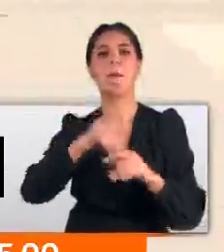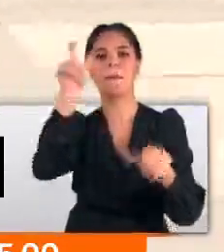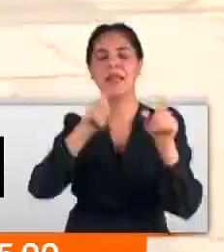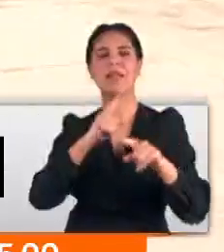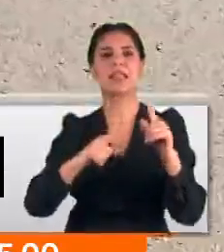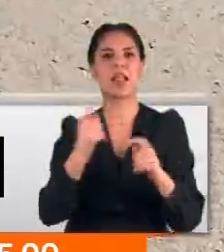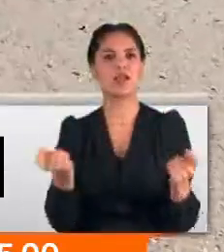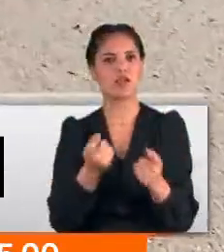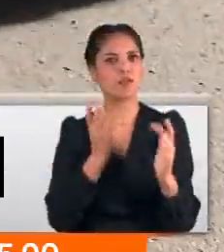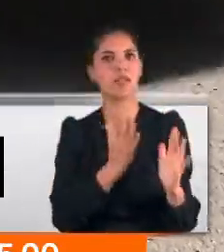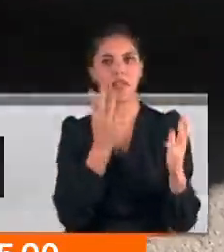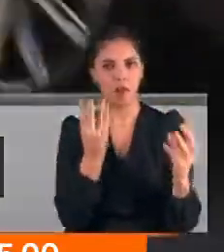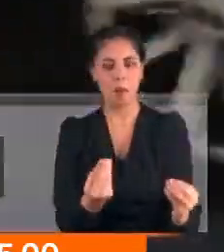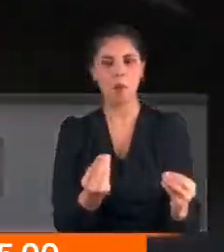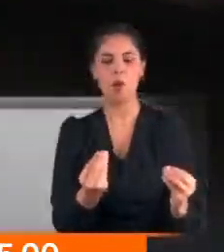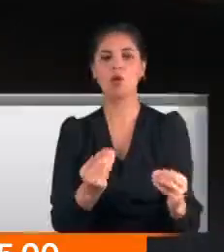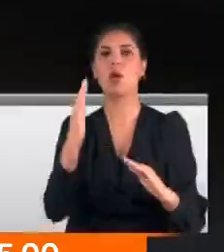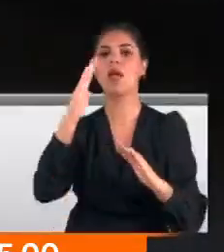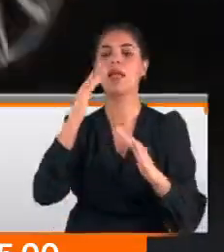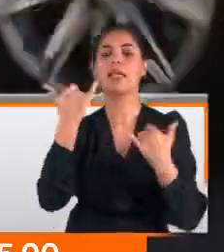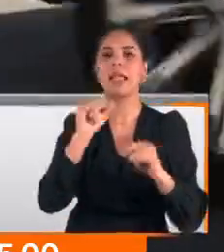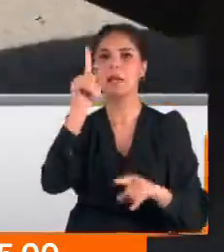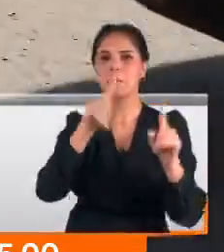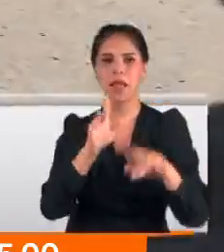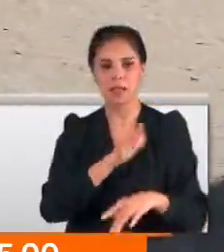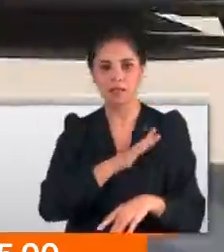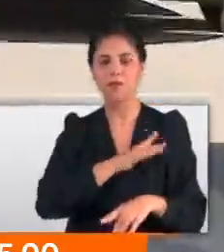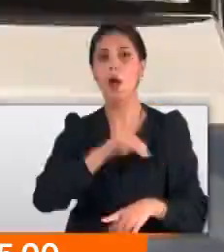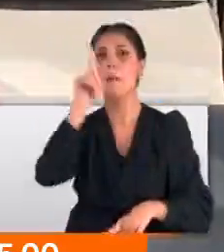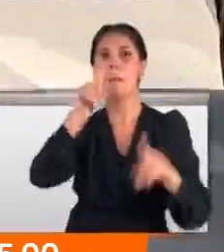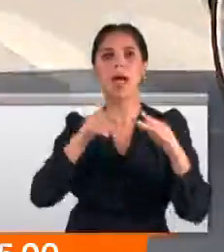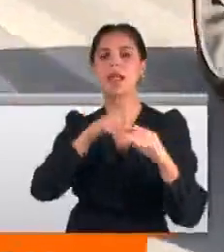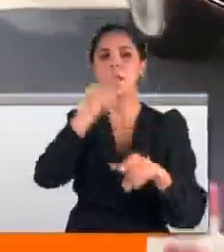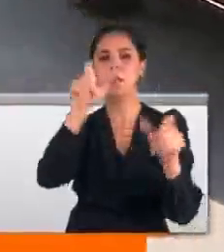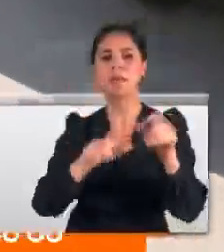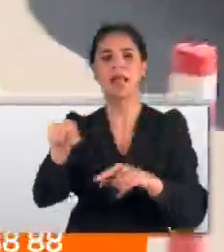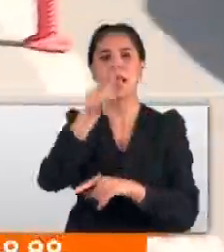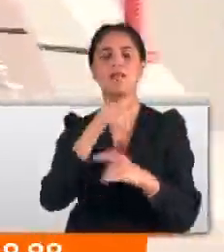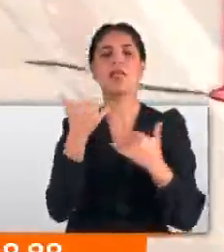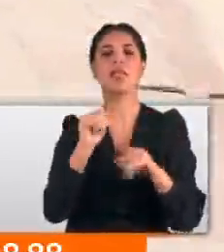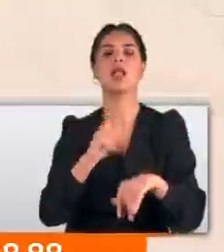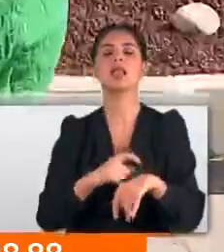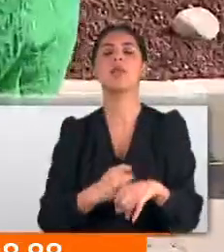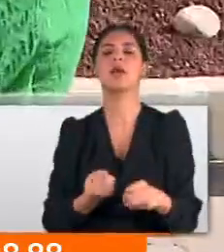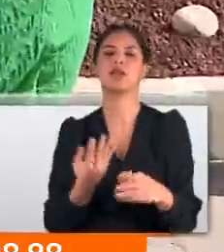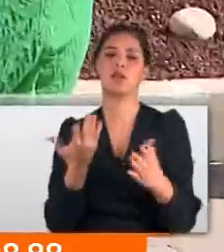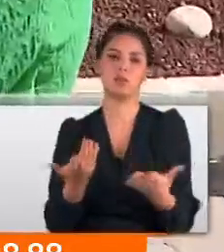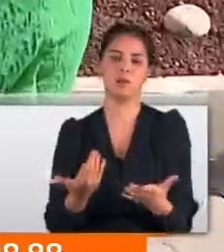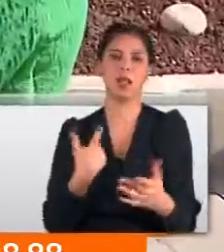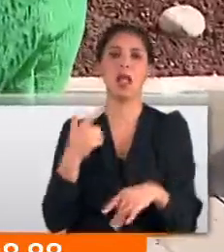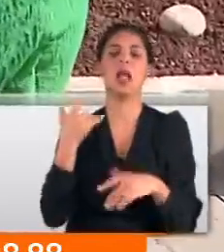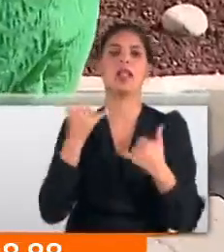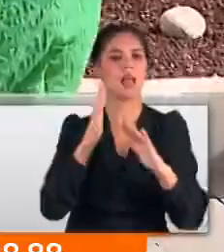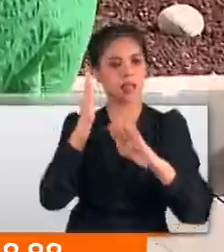siyasi çalışmalarına devam etti. Kısa bir tatil yapanlar da vardı ama vekillerin ortak derdi tatile fırsat bulamamaktı. Tabii tatil de